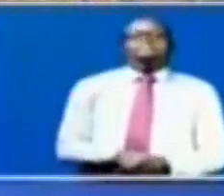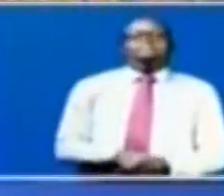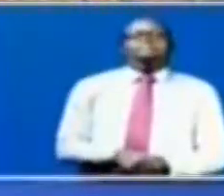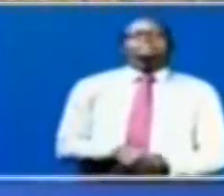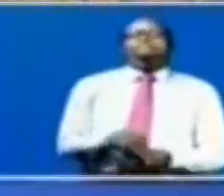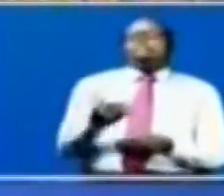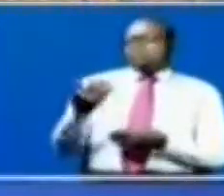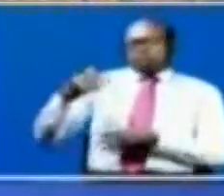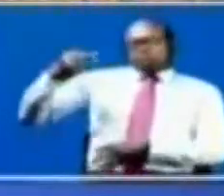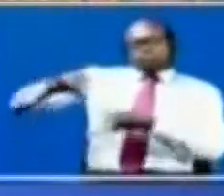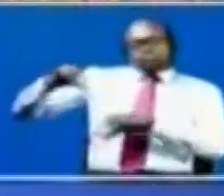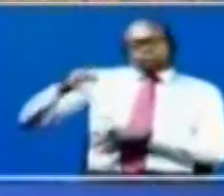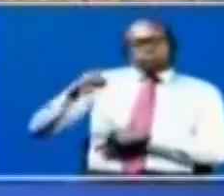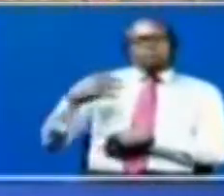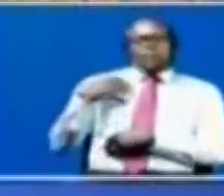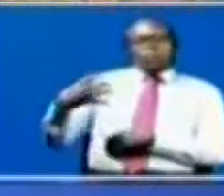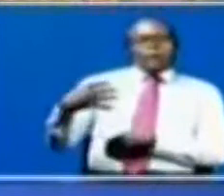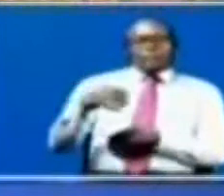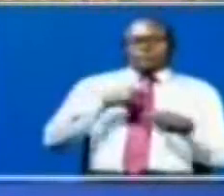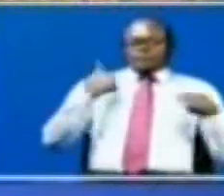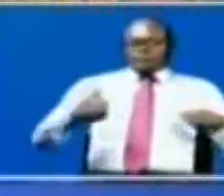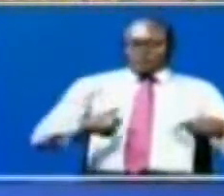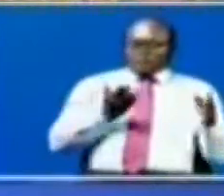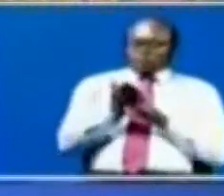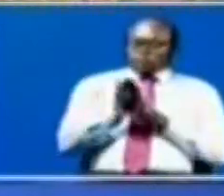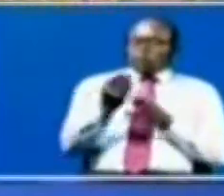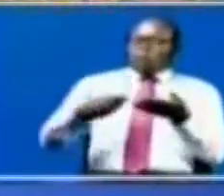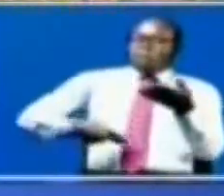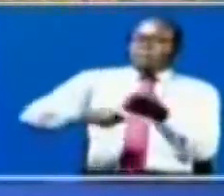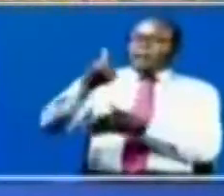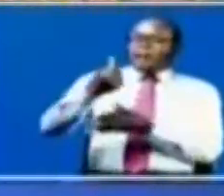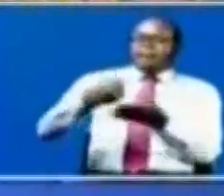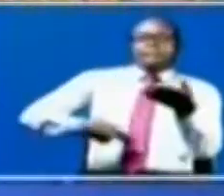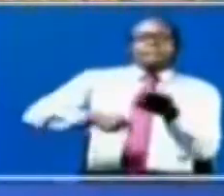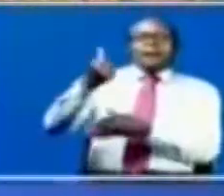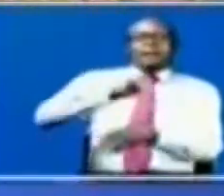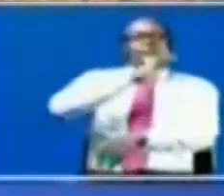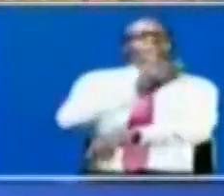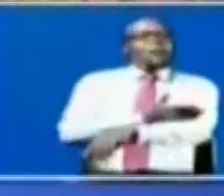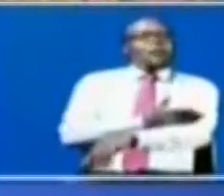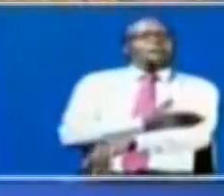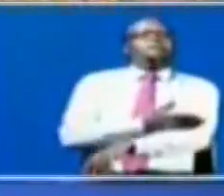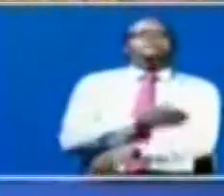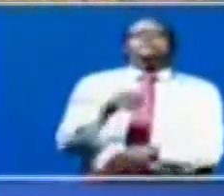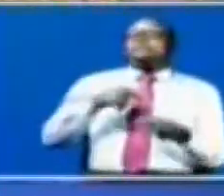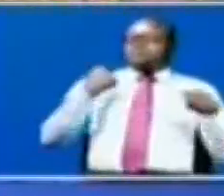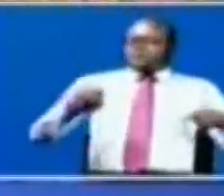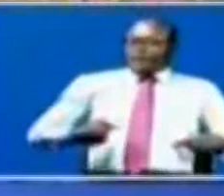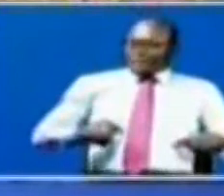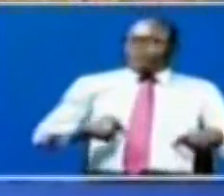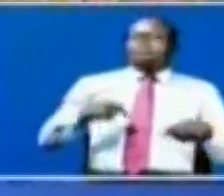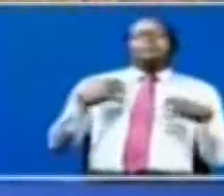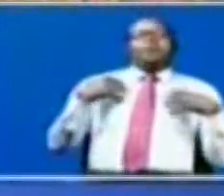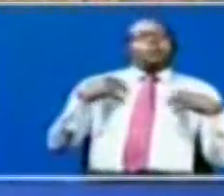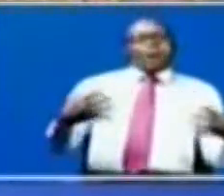kupima utajiri wa Uchina kupitia ununuzi, kuna kitu inaitwa purchasing power parity. Uchina ni nchi ambayo ni